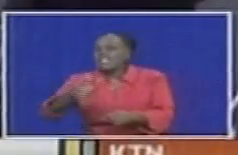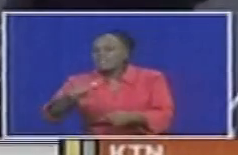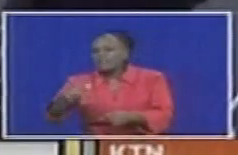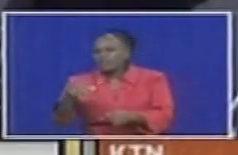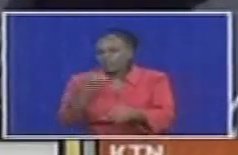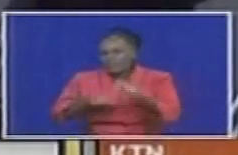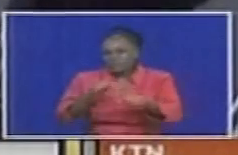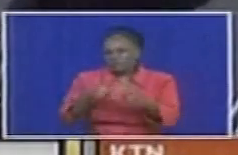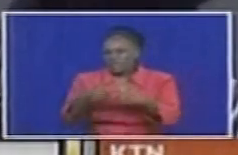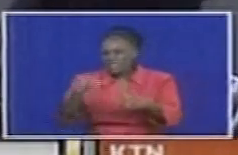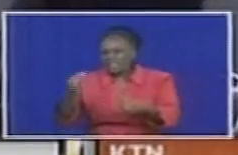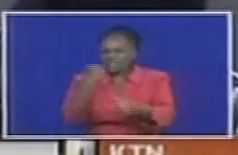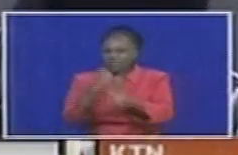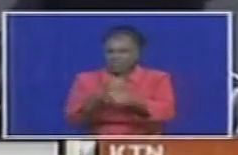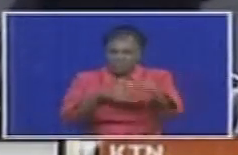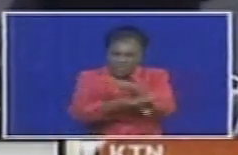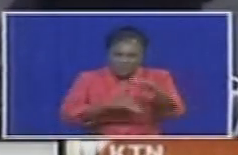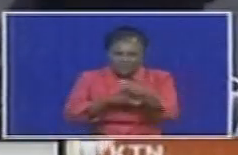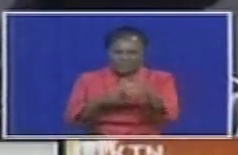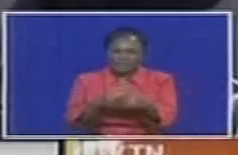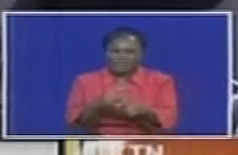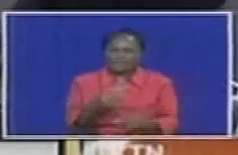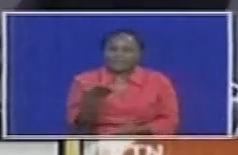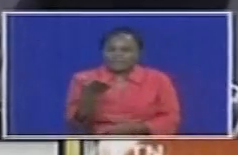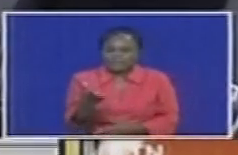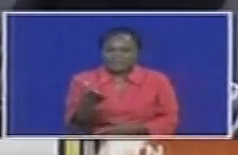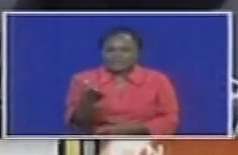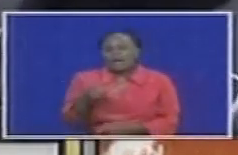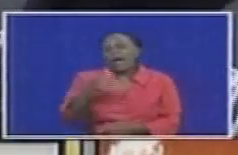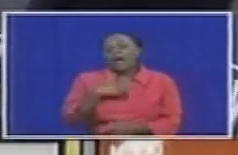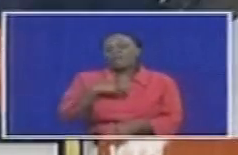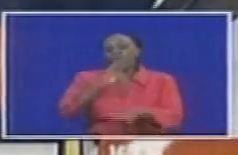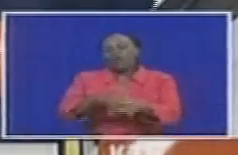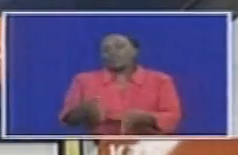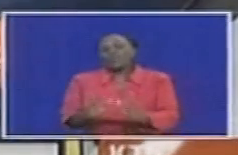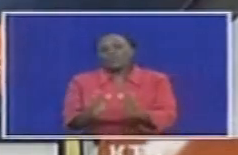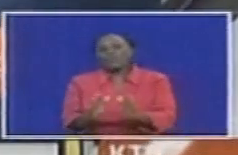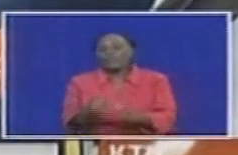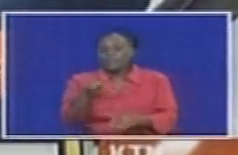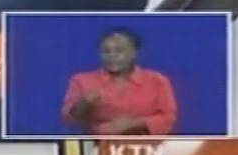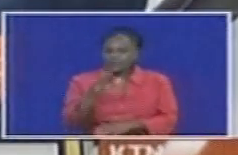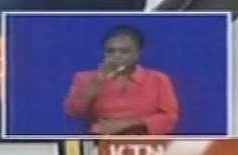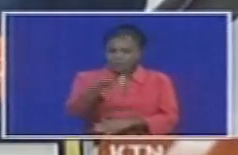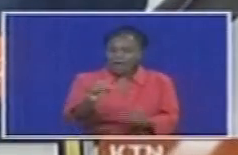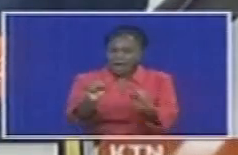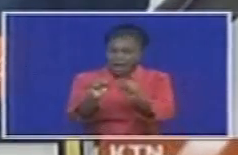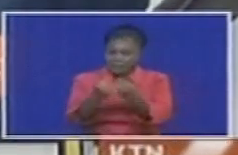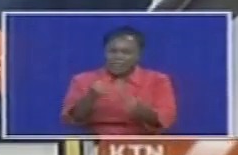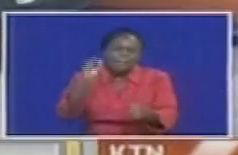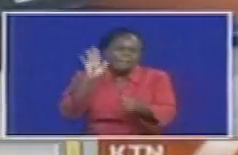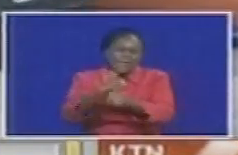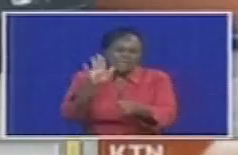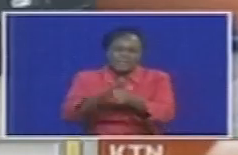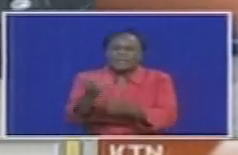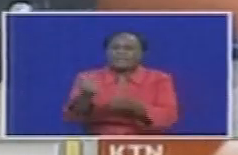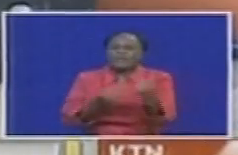wizi. Sasa hizi waremovu watu baby shida wao wakija na gari yao wanaacha kwa barabara. Hatua hii inachukuliwa wakati maelfu ya magari ya